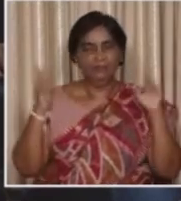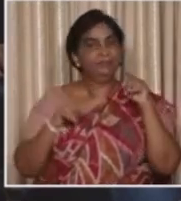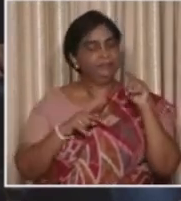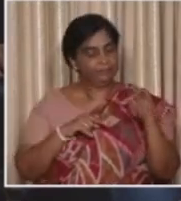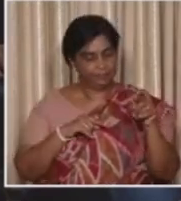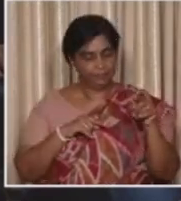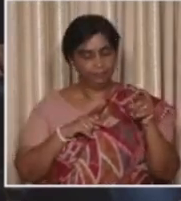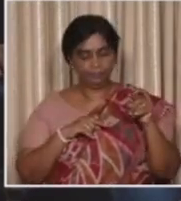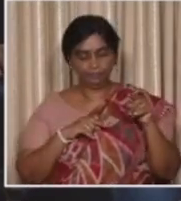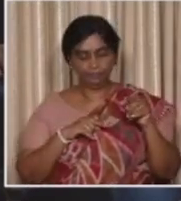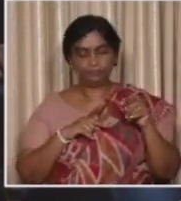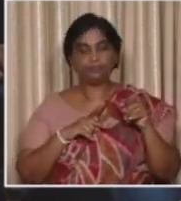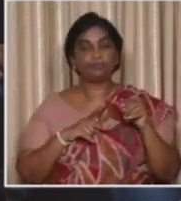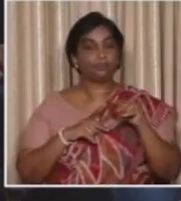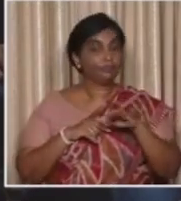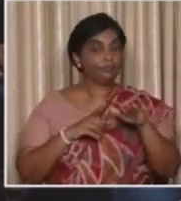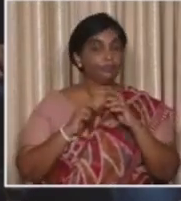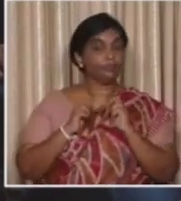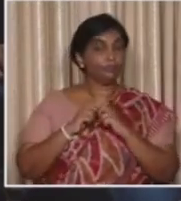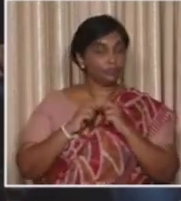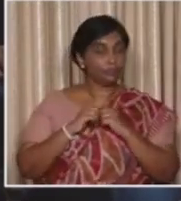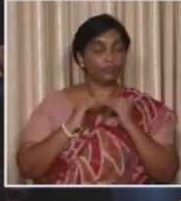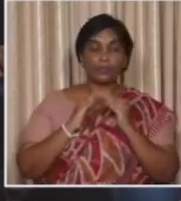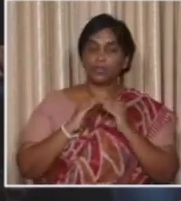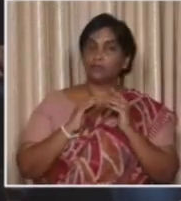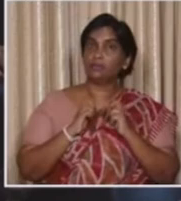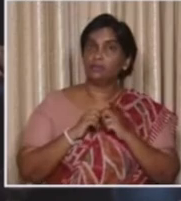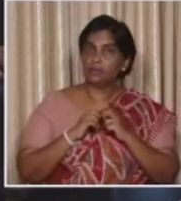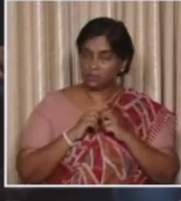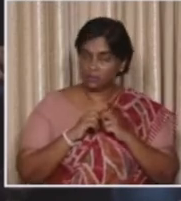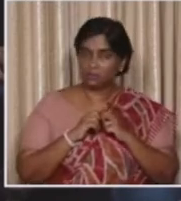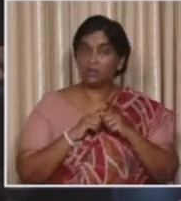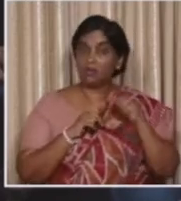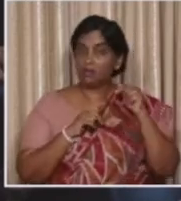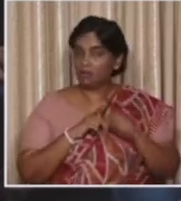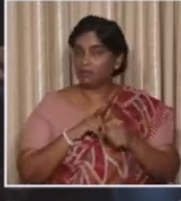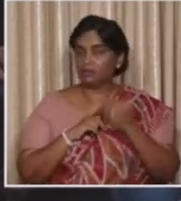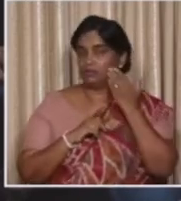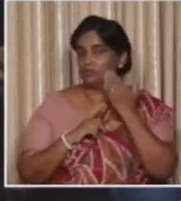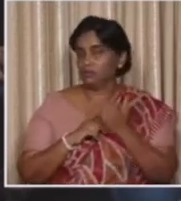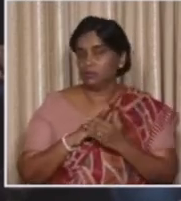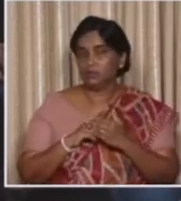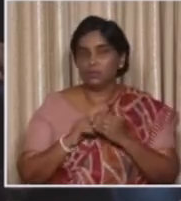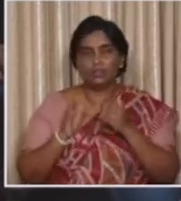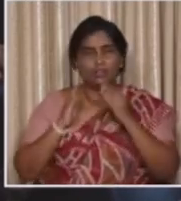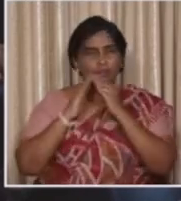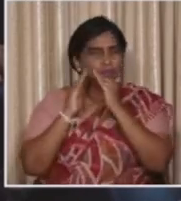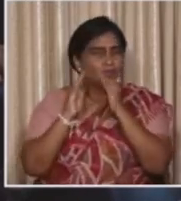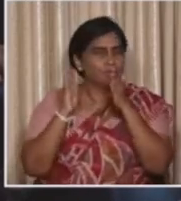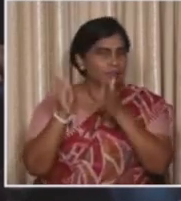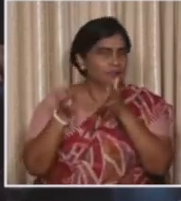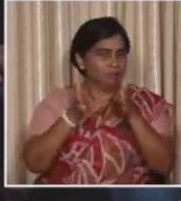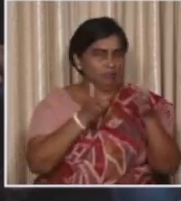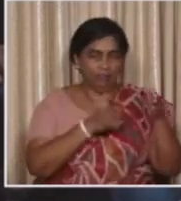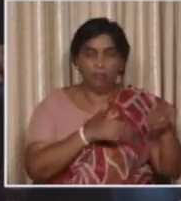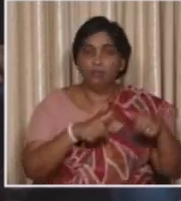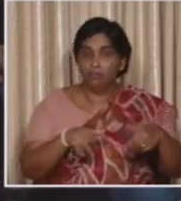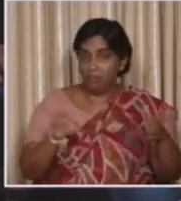එතෙන්දී ඉඩම් ප්‍රශ්නේ, නිවාස ප්‍රශ්නේ, අද ගත්තොත් ලයිම් කාමරවල තවමත්